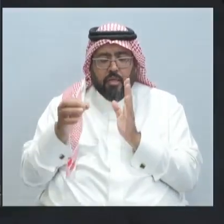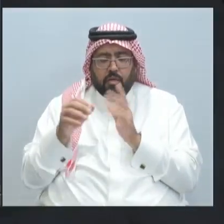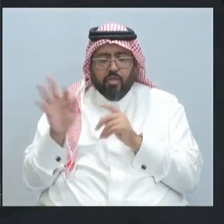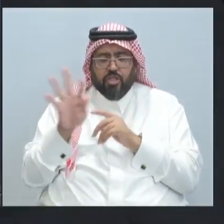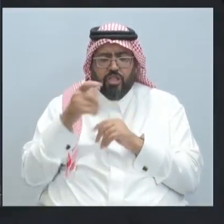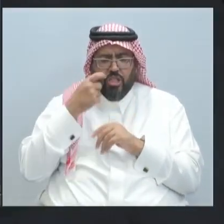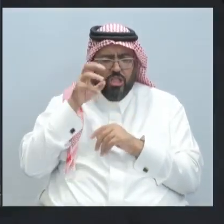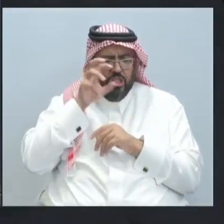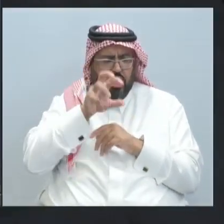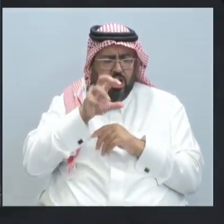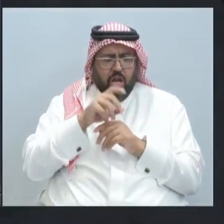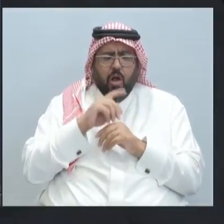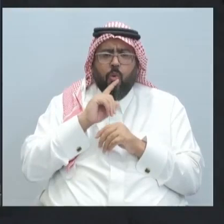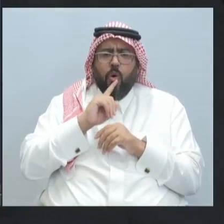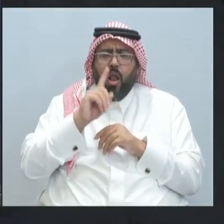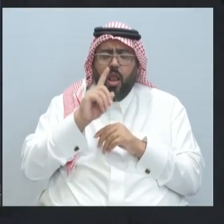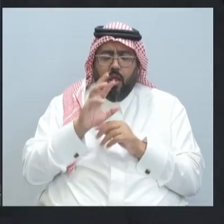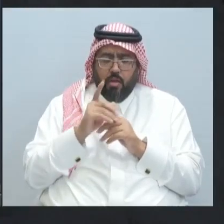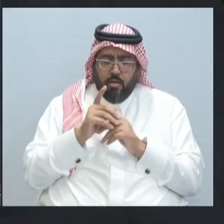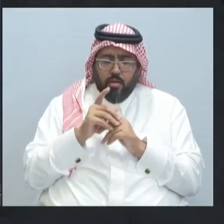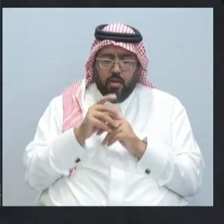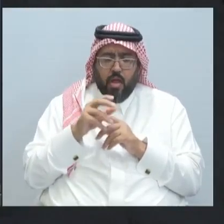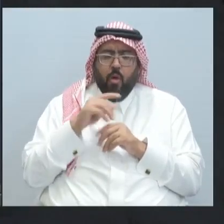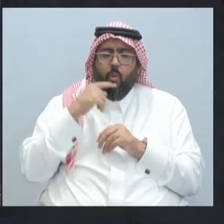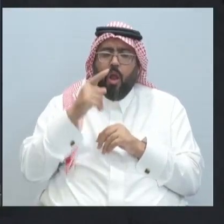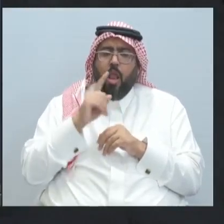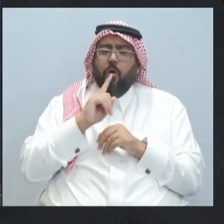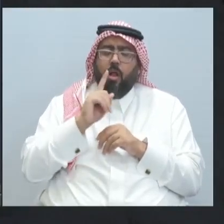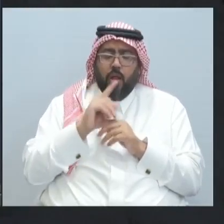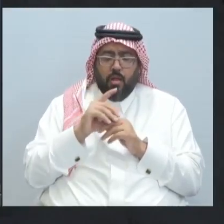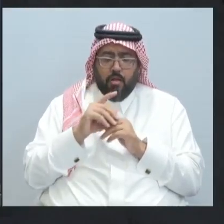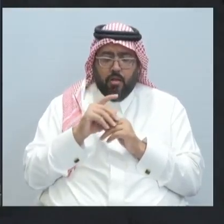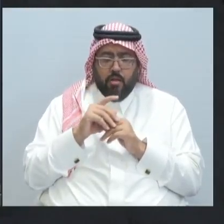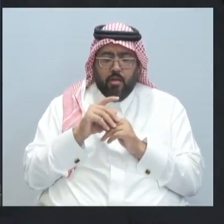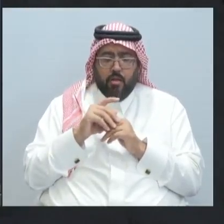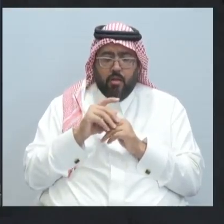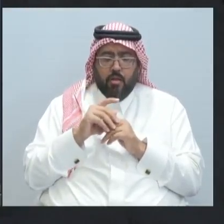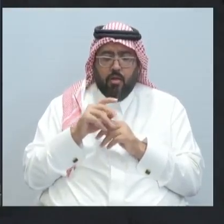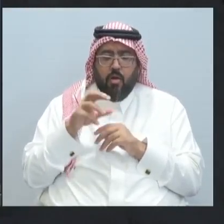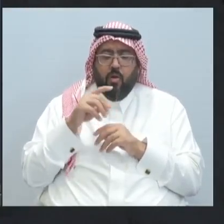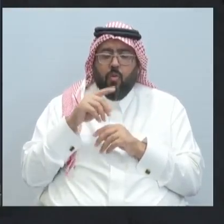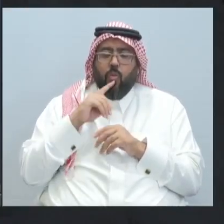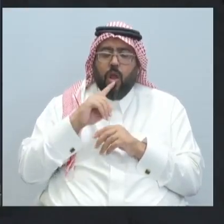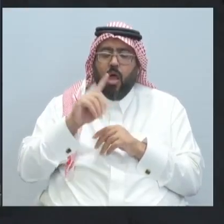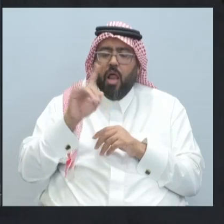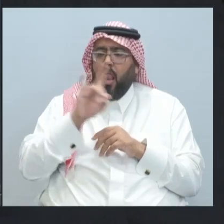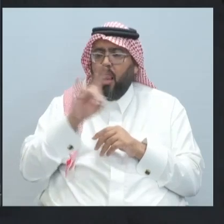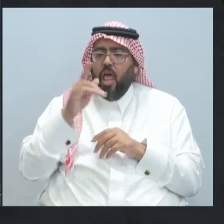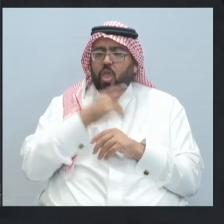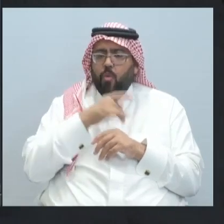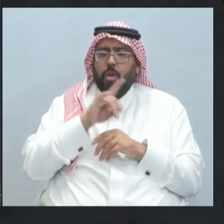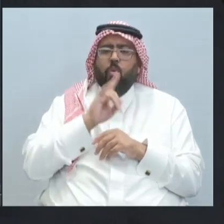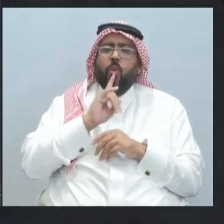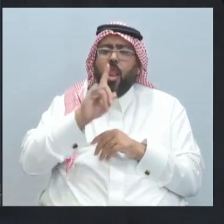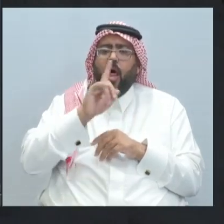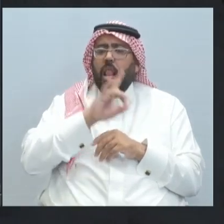يدل الحلف من النبي صلى الله عليه وسلم الاقسام من النبي صلى الله عل وسلم والله لا يؤمن والله لا يؤمن والله